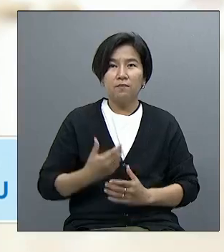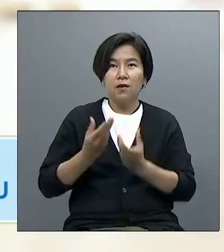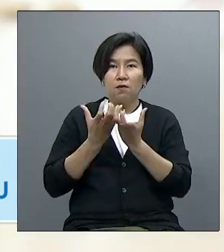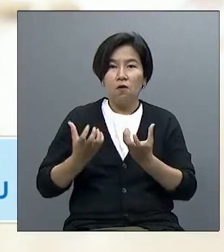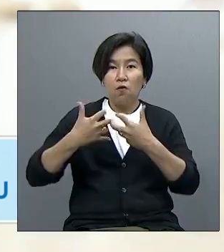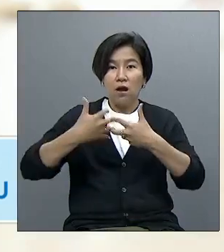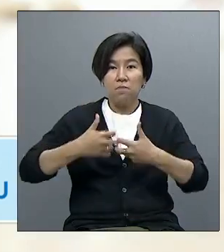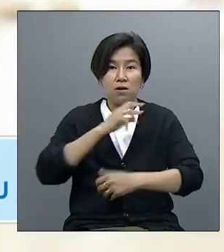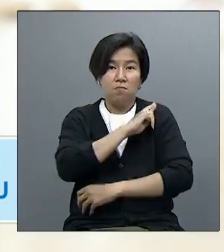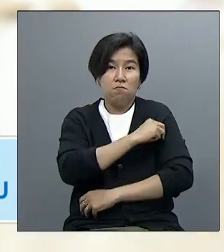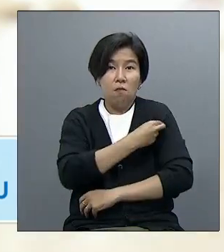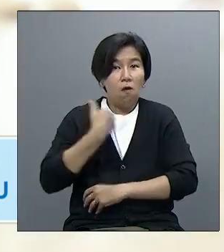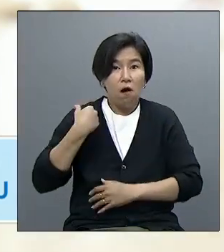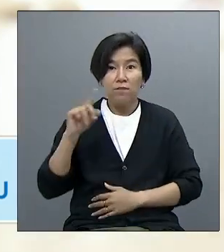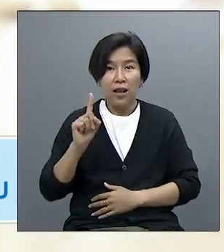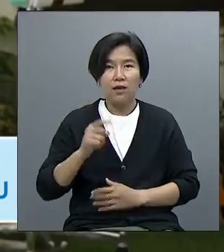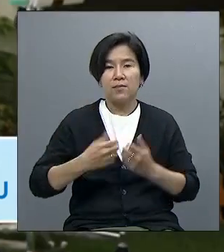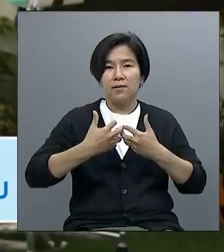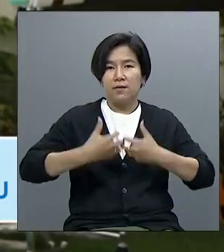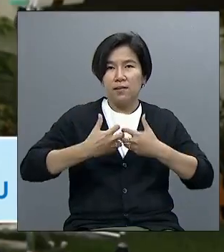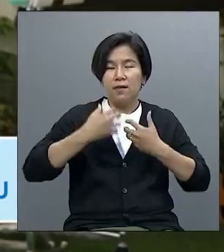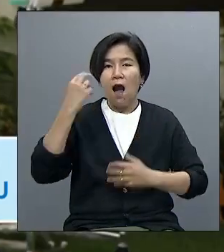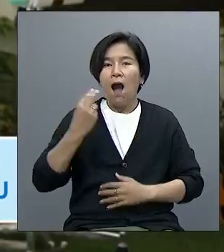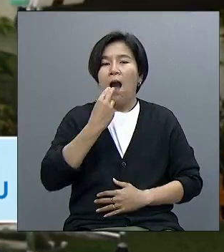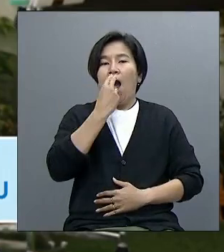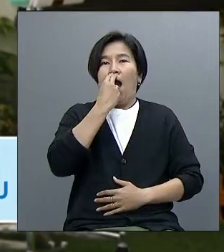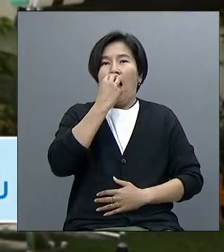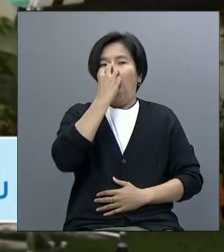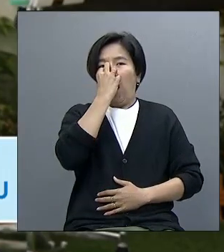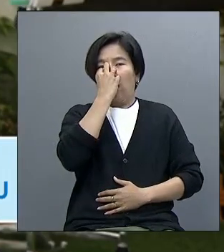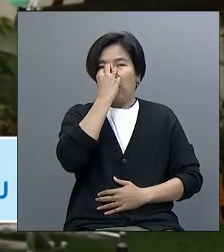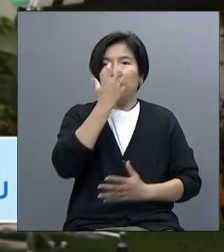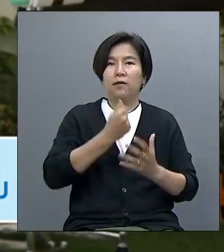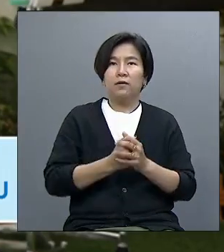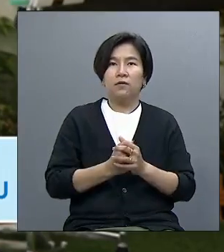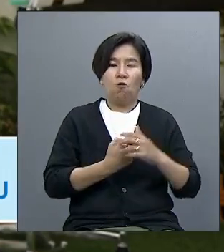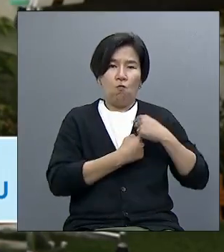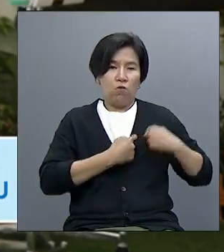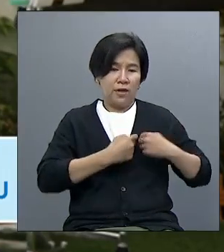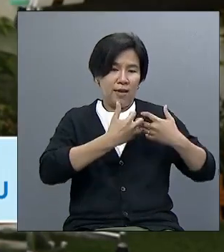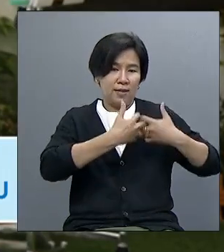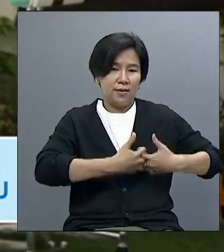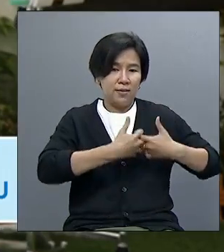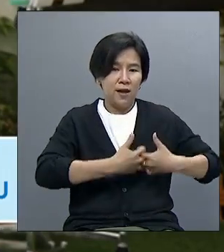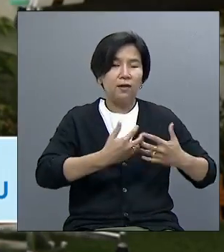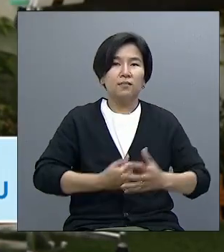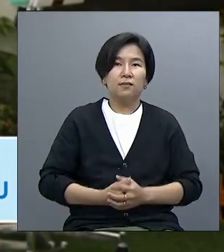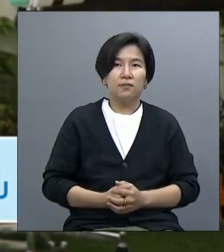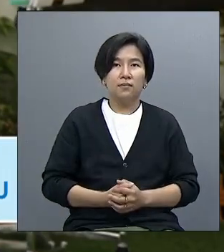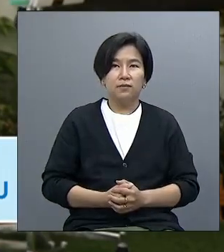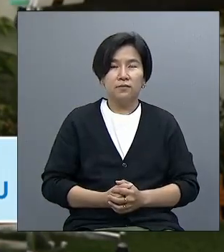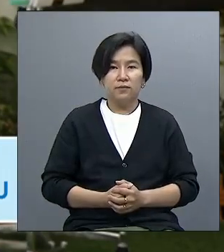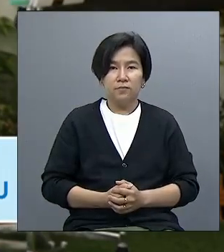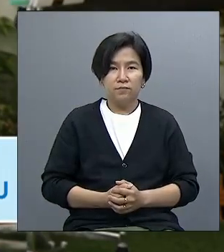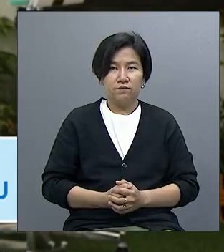อบแรกนี้ก็จะมีเครื่องช่วยหายใจเครื่องเฝ้าติดตามการทำงานของหัวใจและสัญญาณชีพเครื่องควบคุม